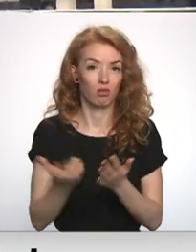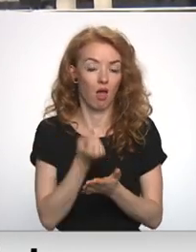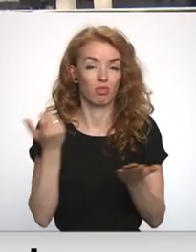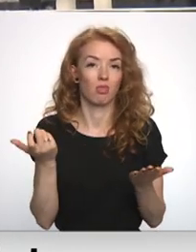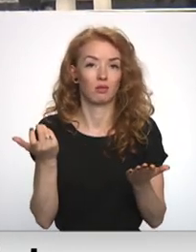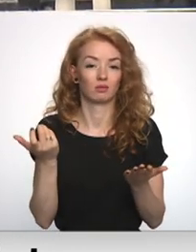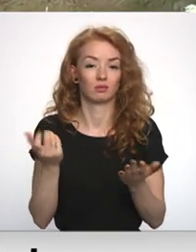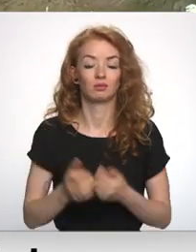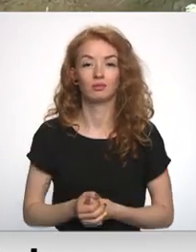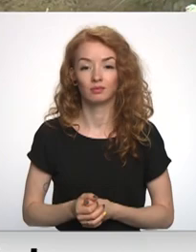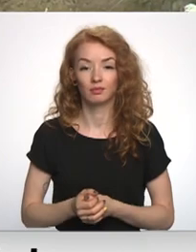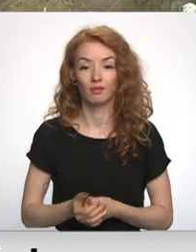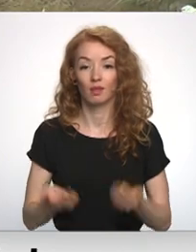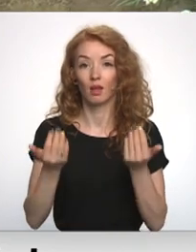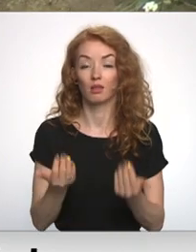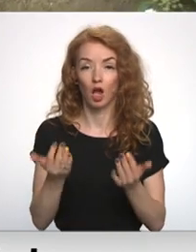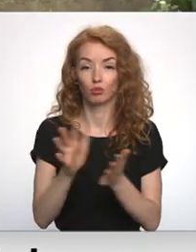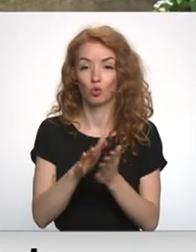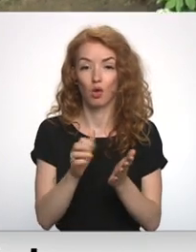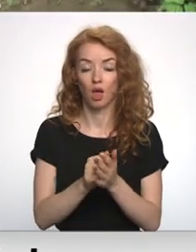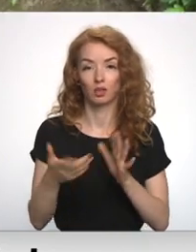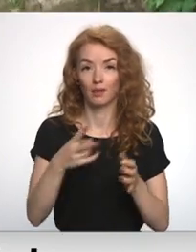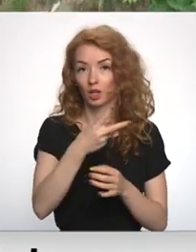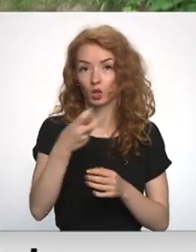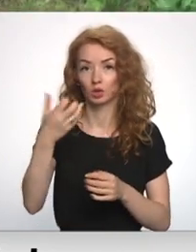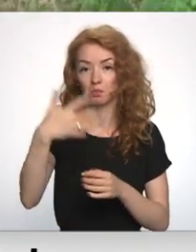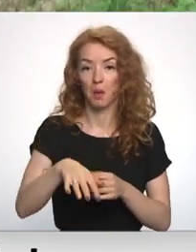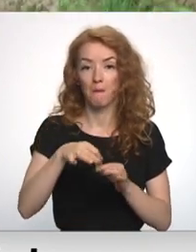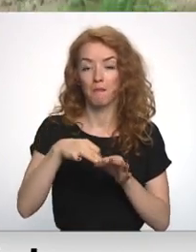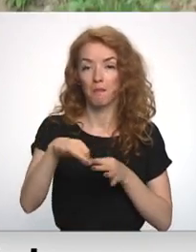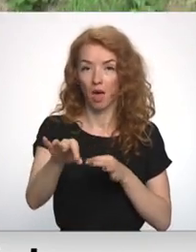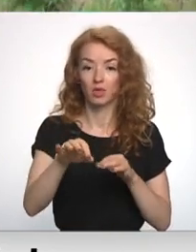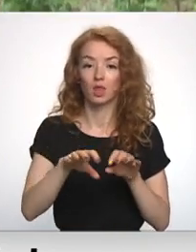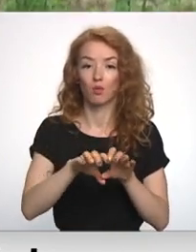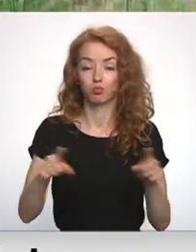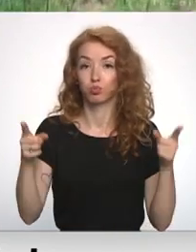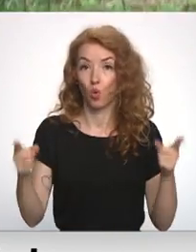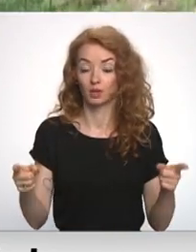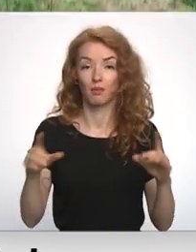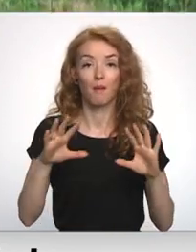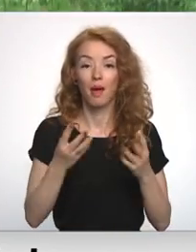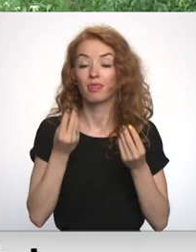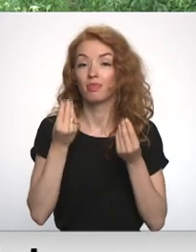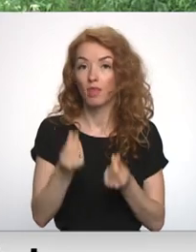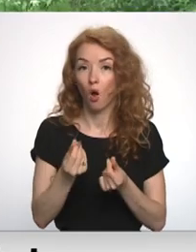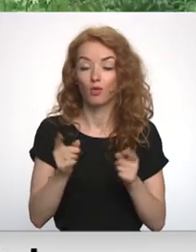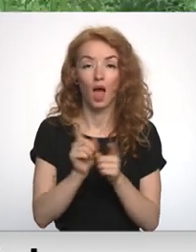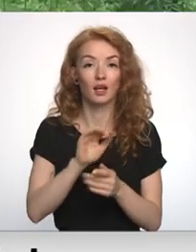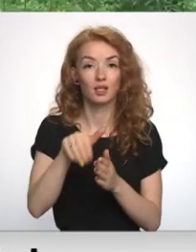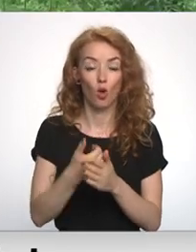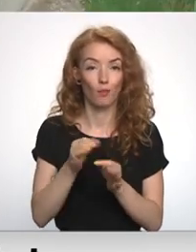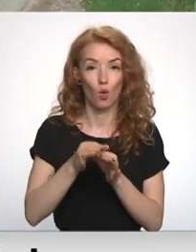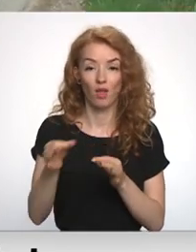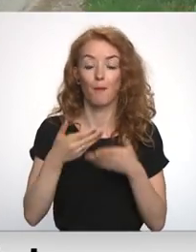ko nomainīt to. Tagad bojāts esot ap 250 metru garš caurules posms, bet naudas arī jaunajam